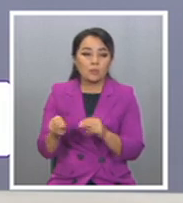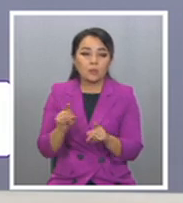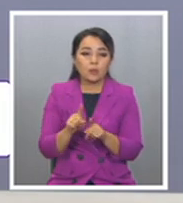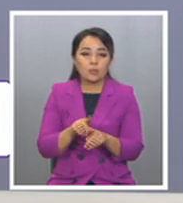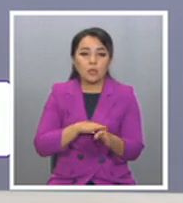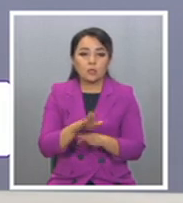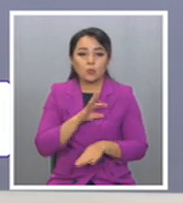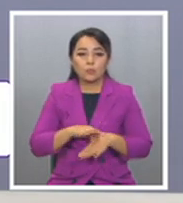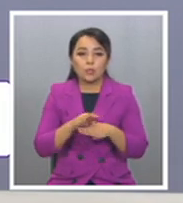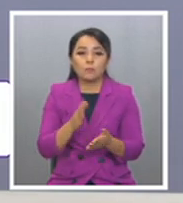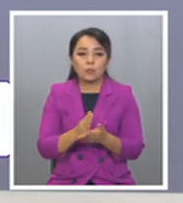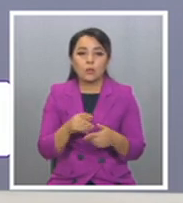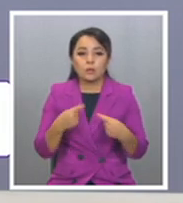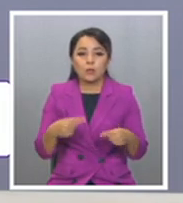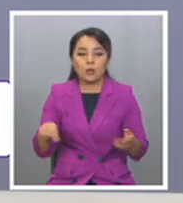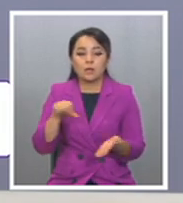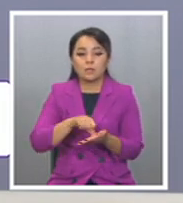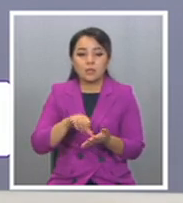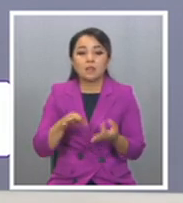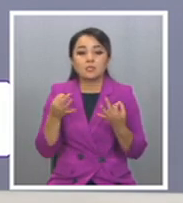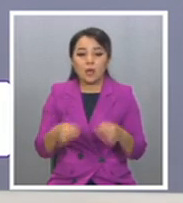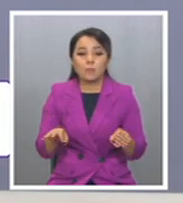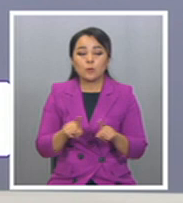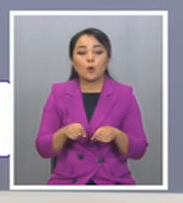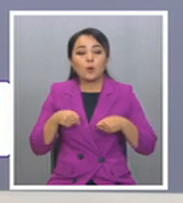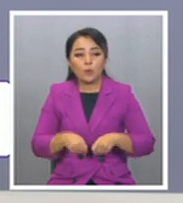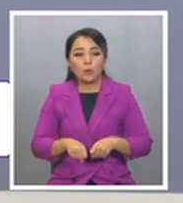айтты. Және әрбір тұрғаның демократия